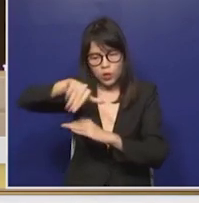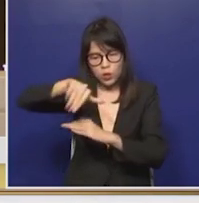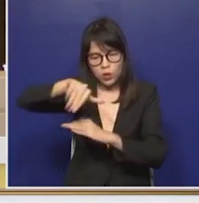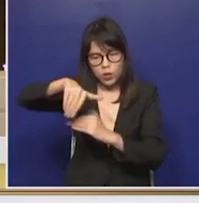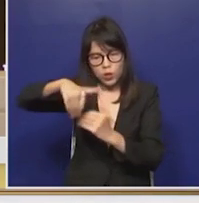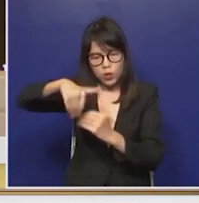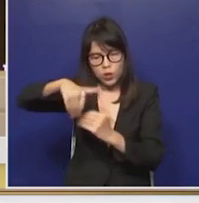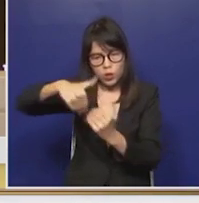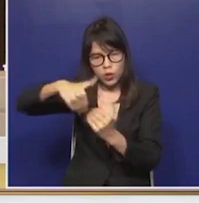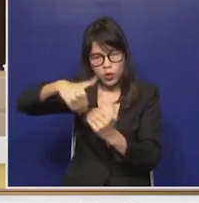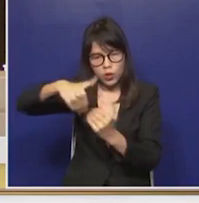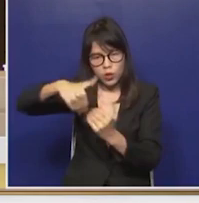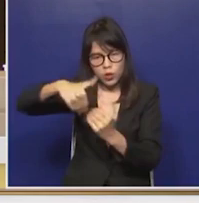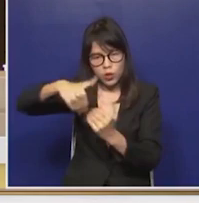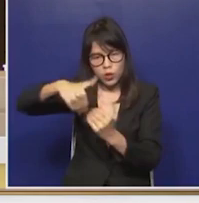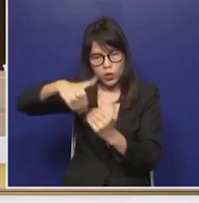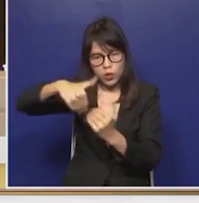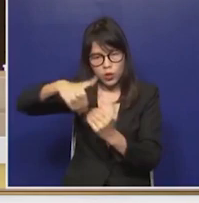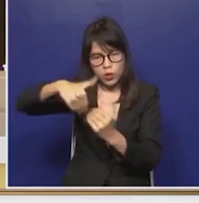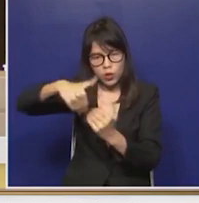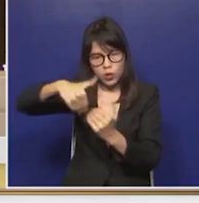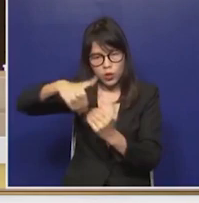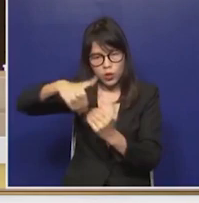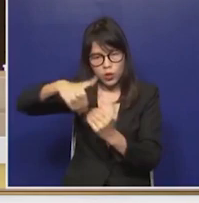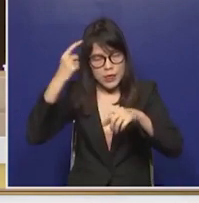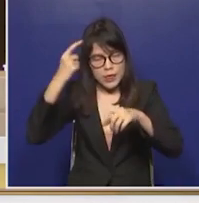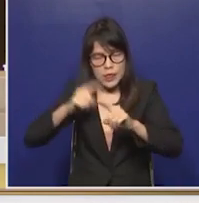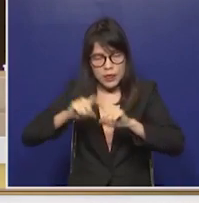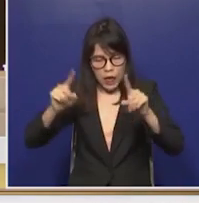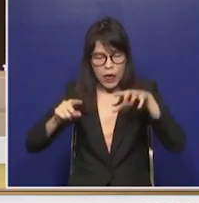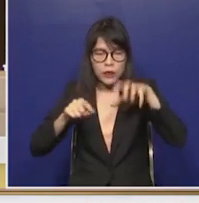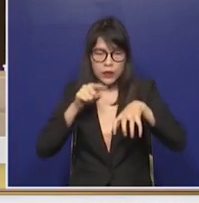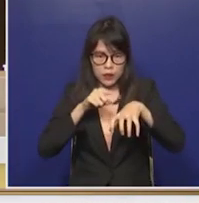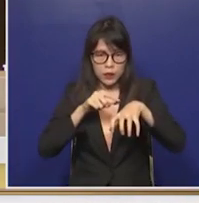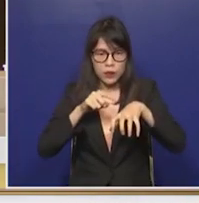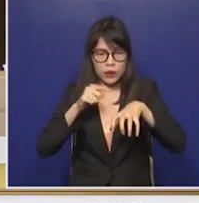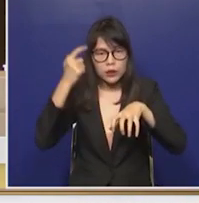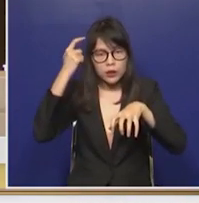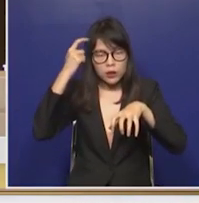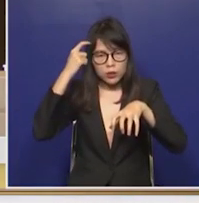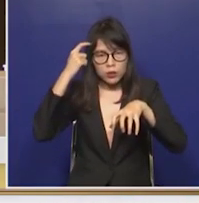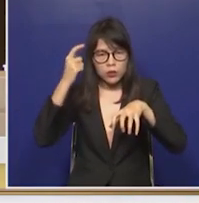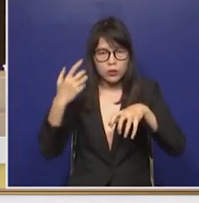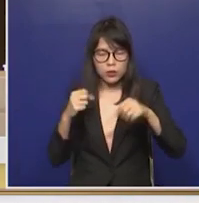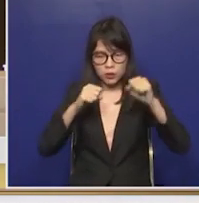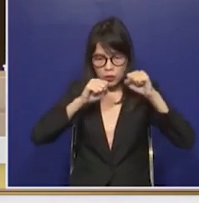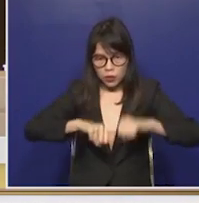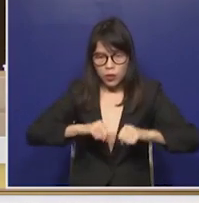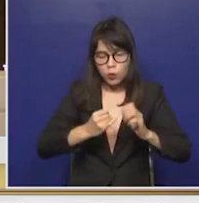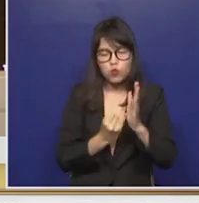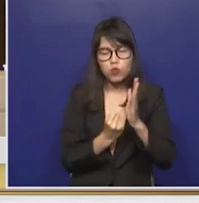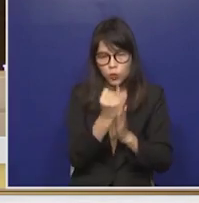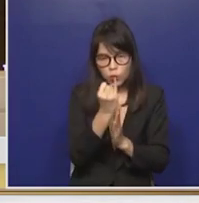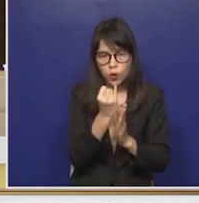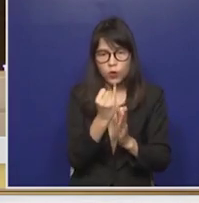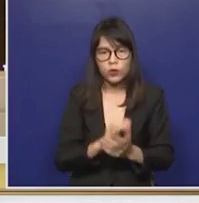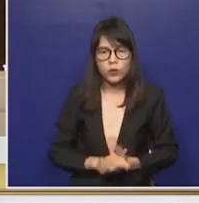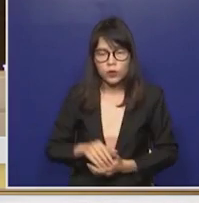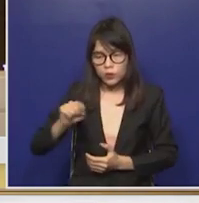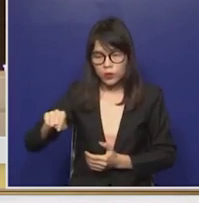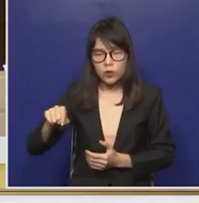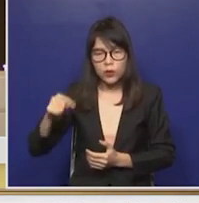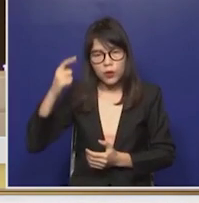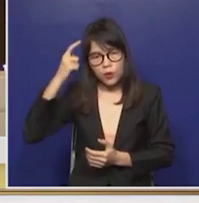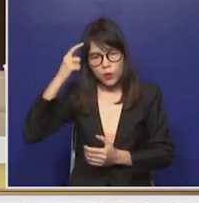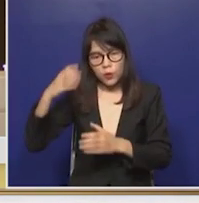ฝ่ายฝ่ายหนึ่งก็เห็นว่ายัตติถูกต้องอีกฝ่ายหนึ่งก็